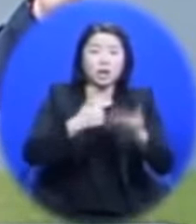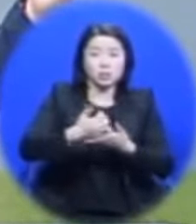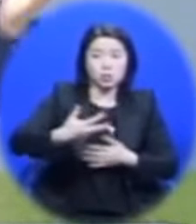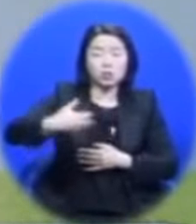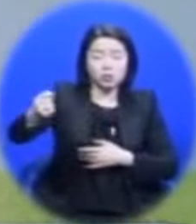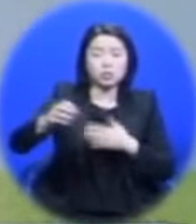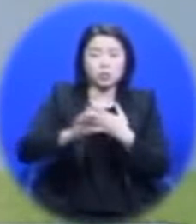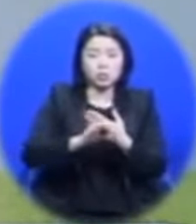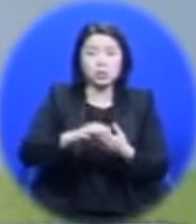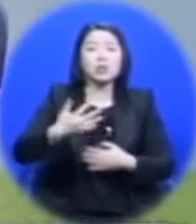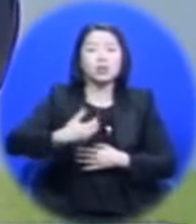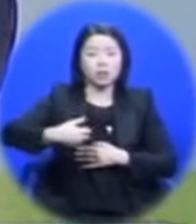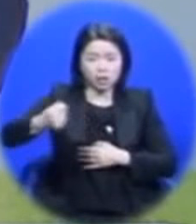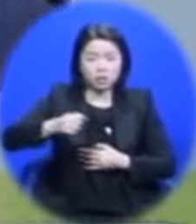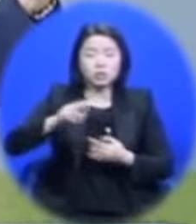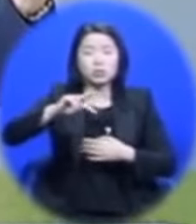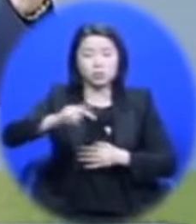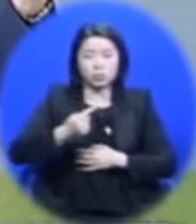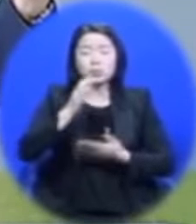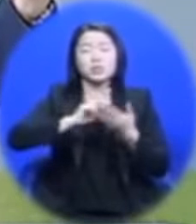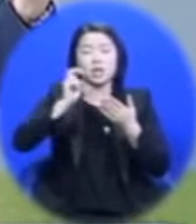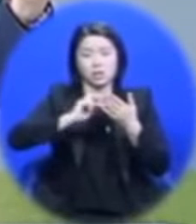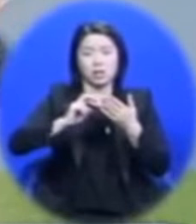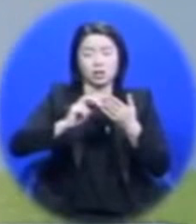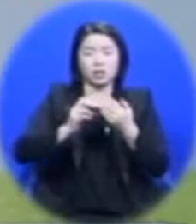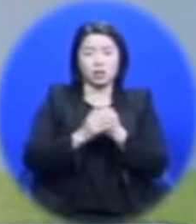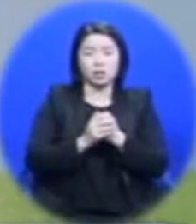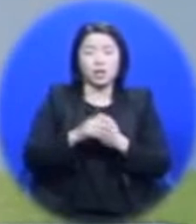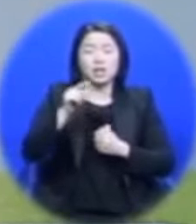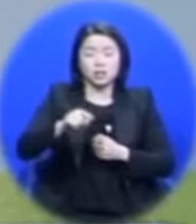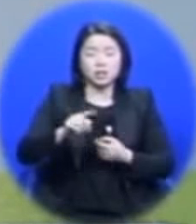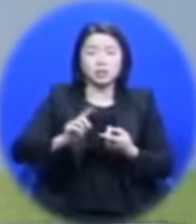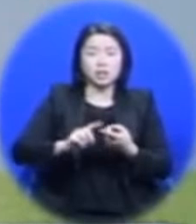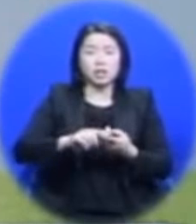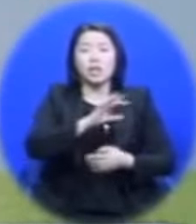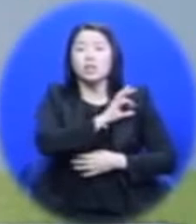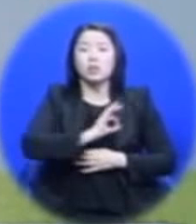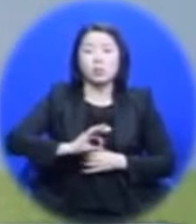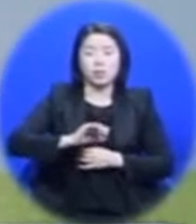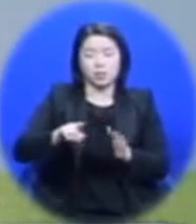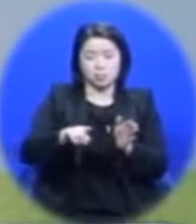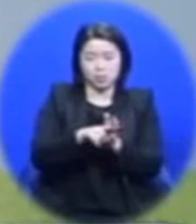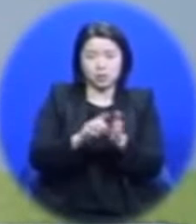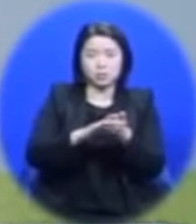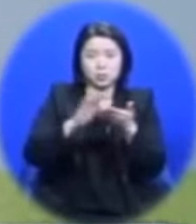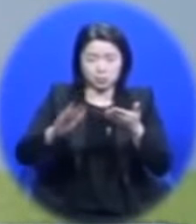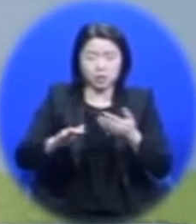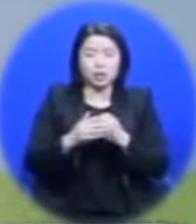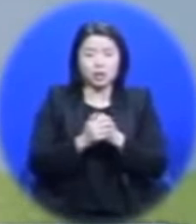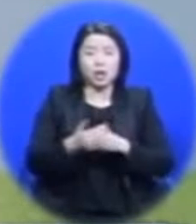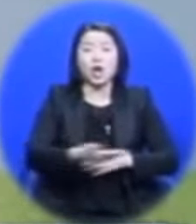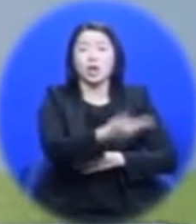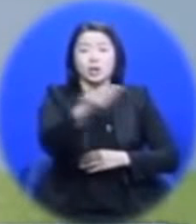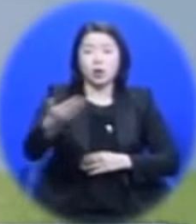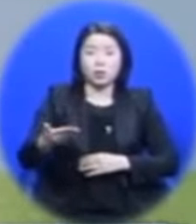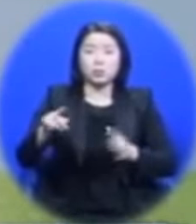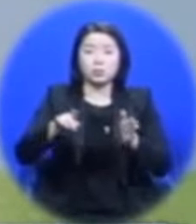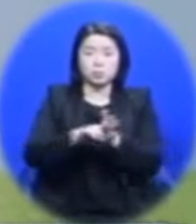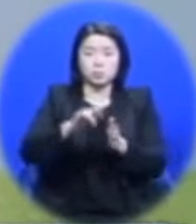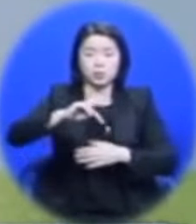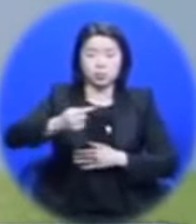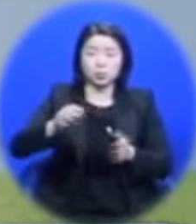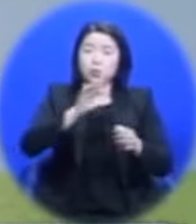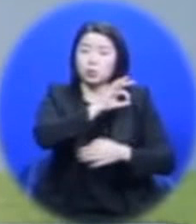가져가셨으면 가져가신 것도 찬양하는 거죠. 그게 욥의 믿음입니다. 여러분의 믿음도